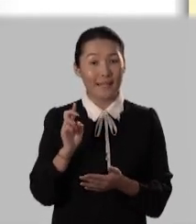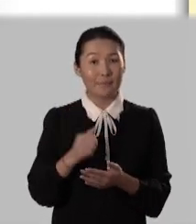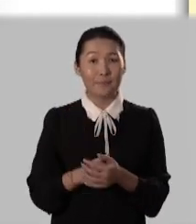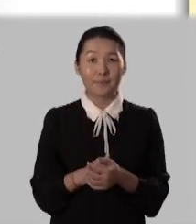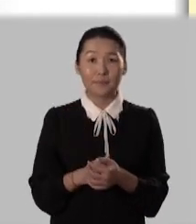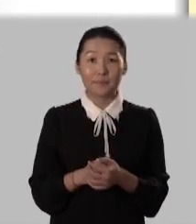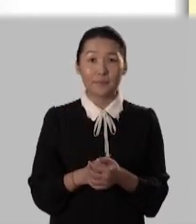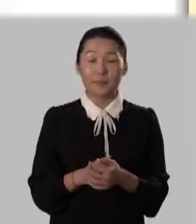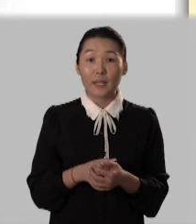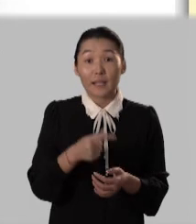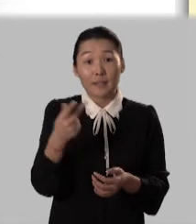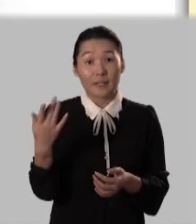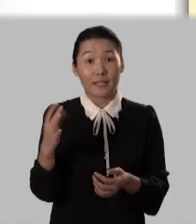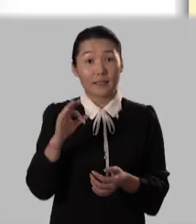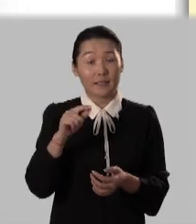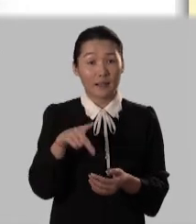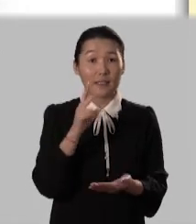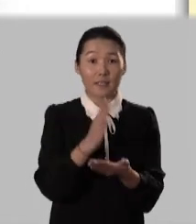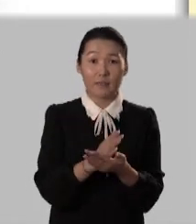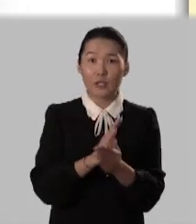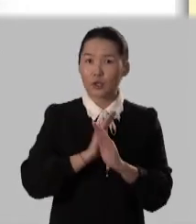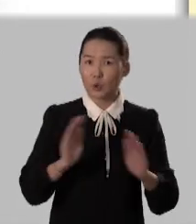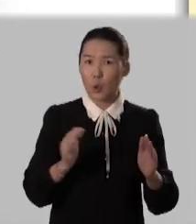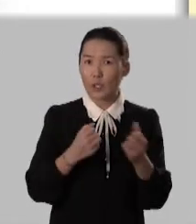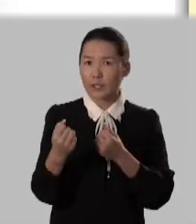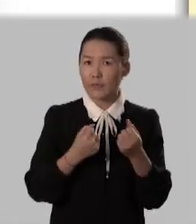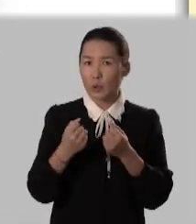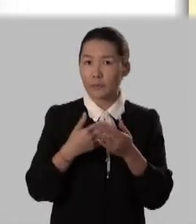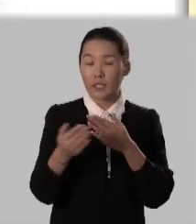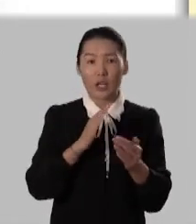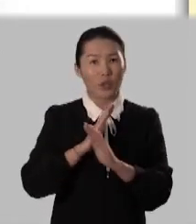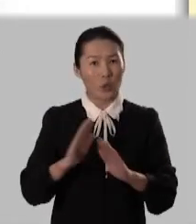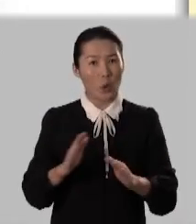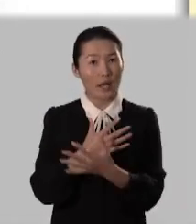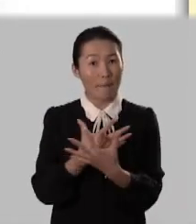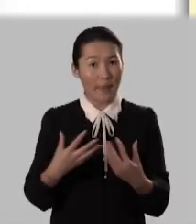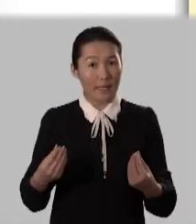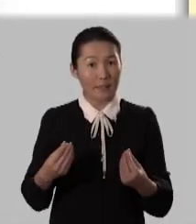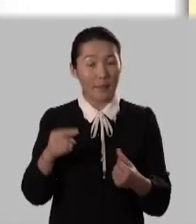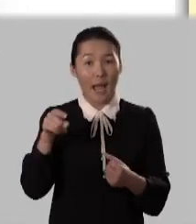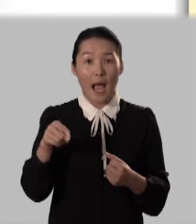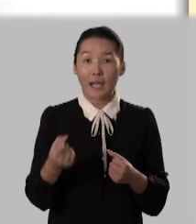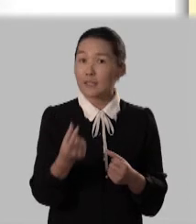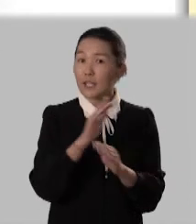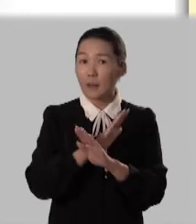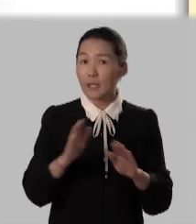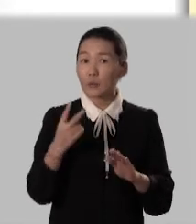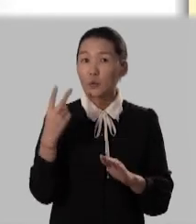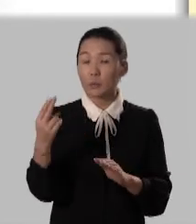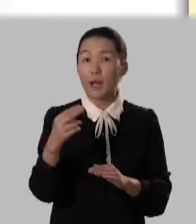некоторые согласные являются только твердыми или только мягкими они не образуют пар по твердости